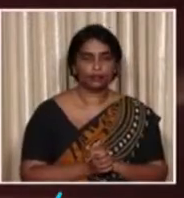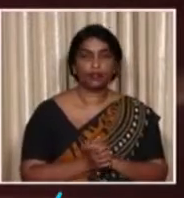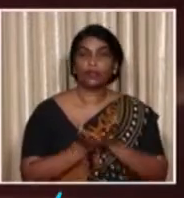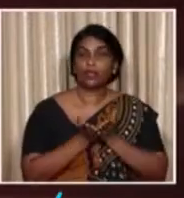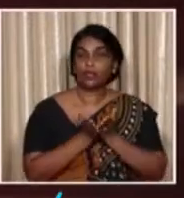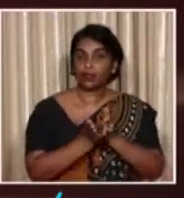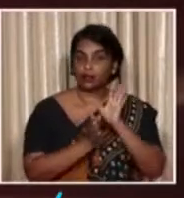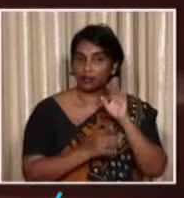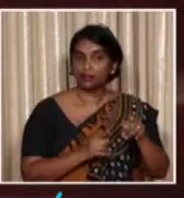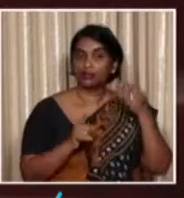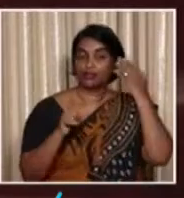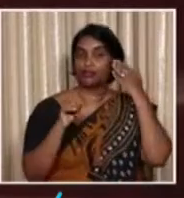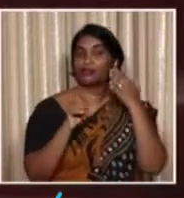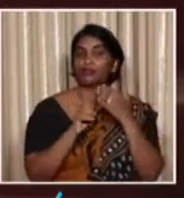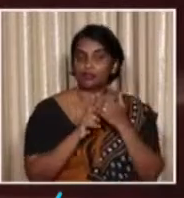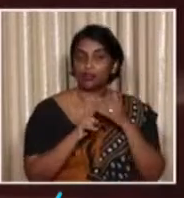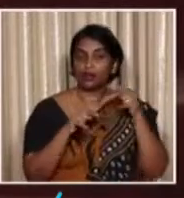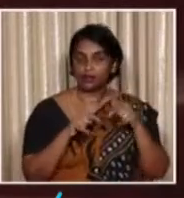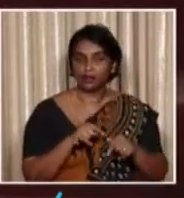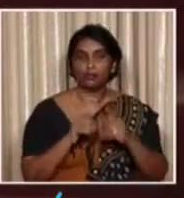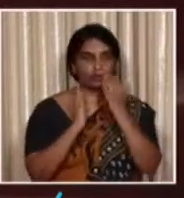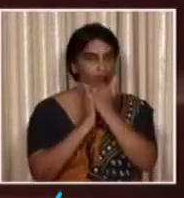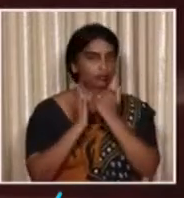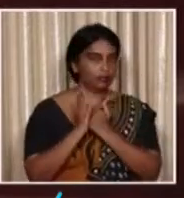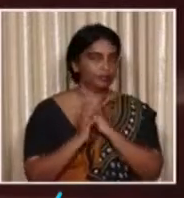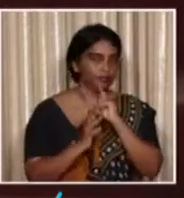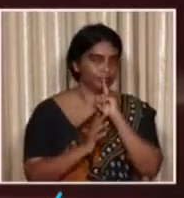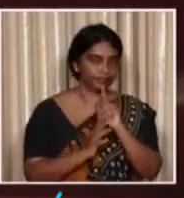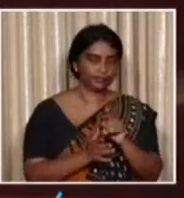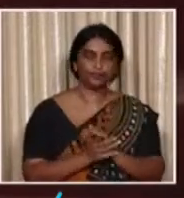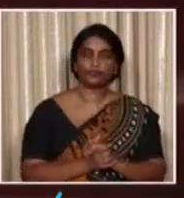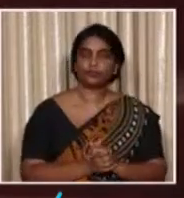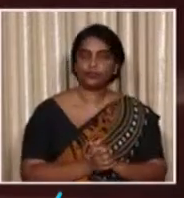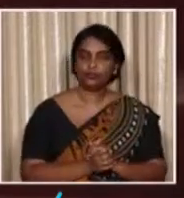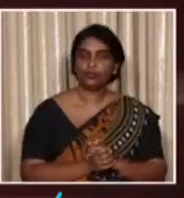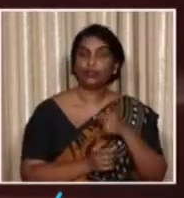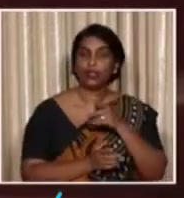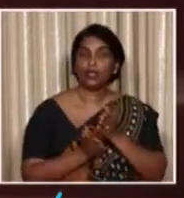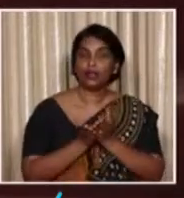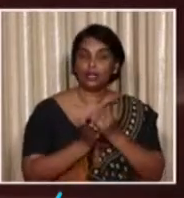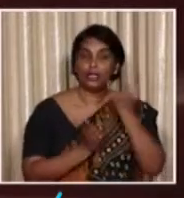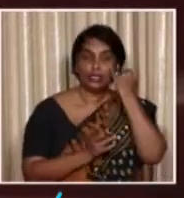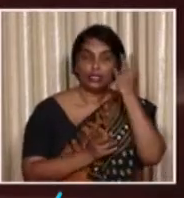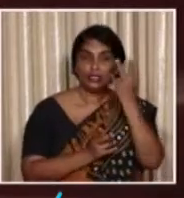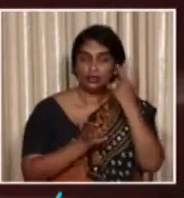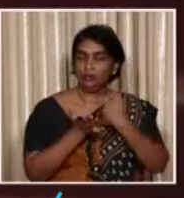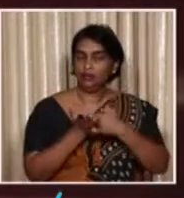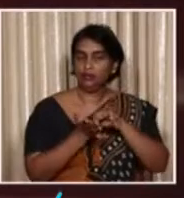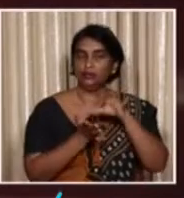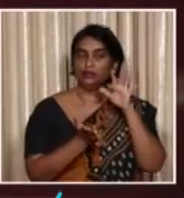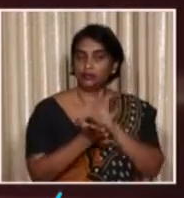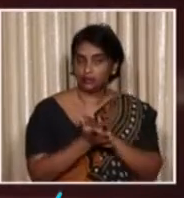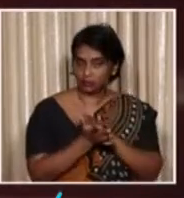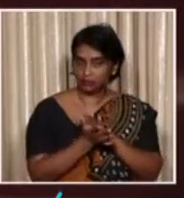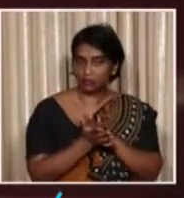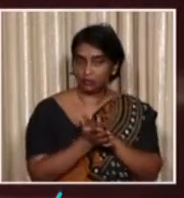එක්ස්ප්‍රස් පර්ල් නෞකාව පිළිබඳව දැන් මං කරුණු සඳහන් කරනවා. මෙම නැව සිංගප්පූරුවේ ලියාපදිංචි කරන